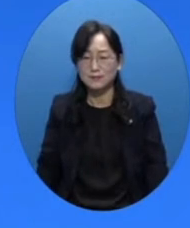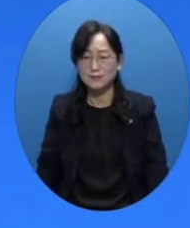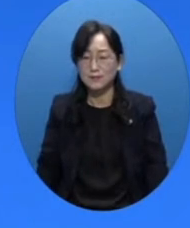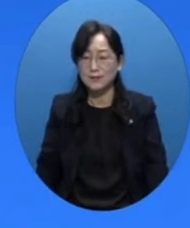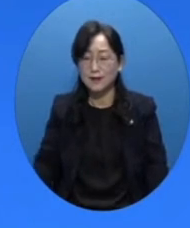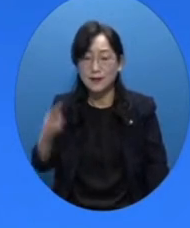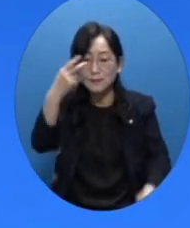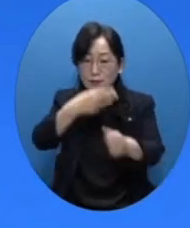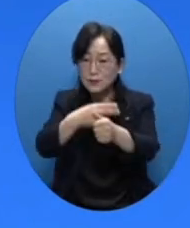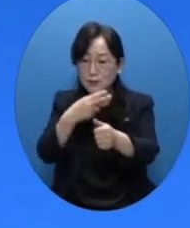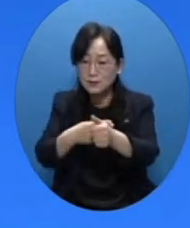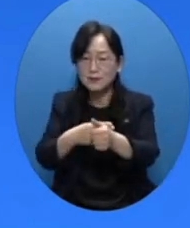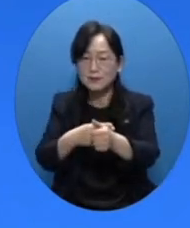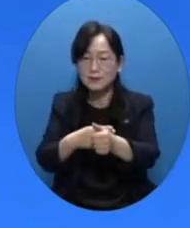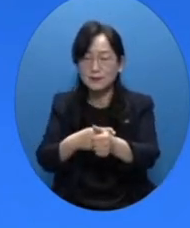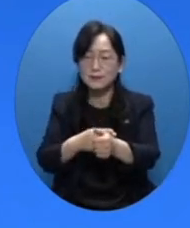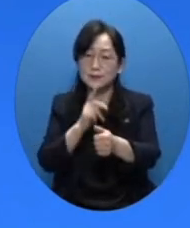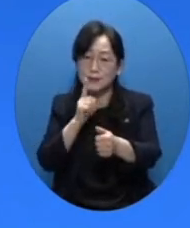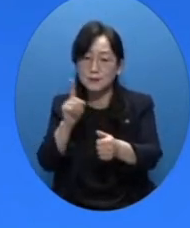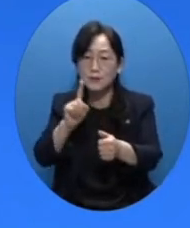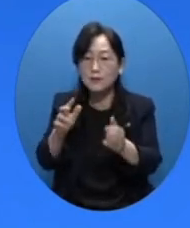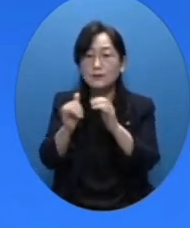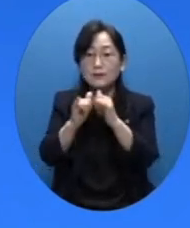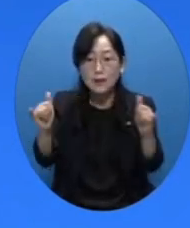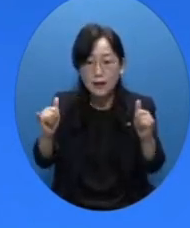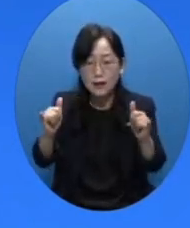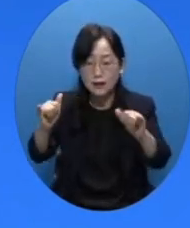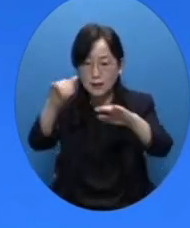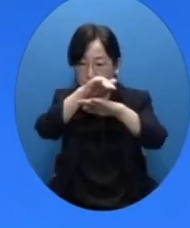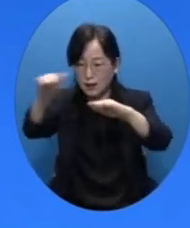사도 바울은 우리 인간의 한계에